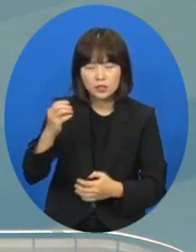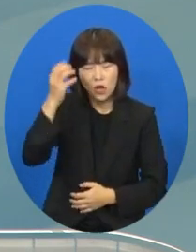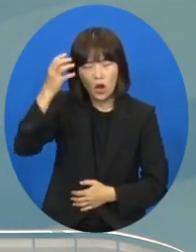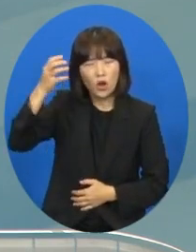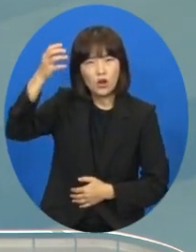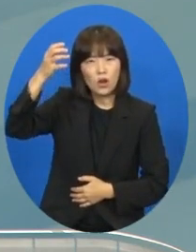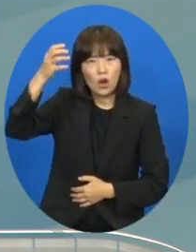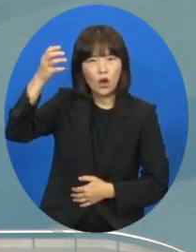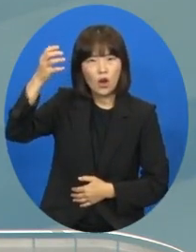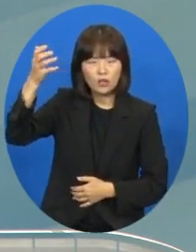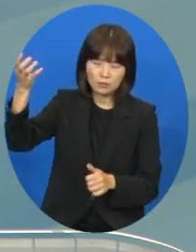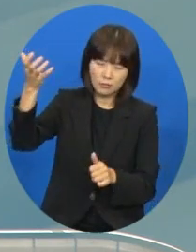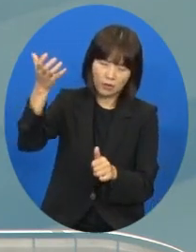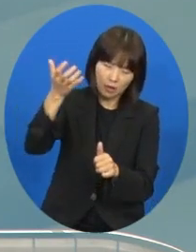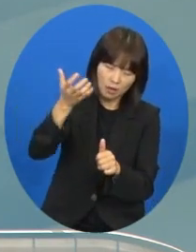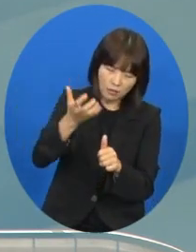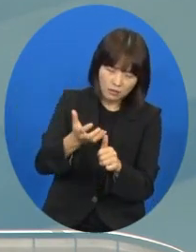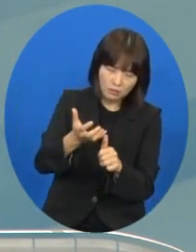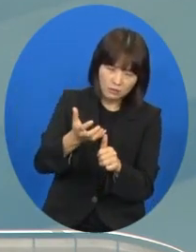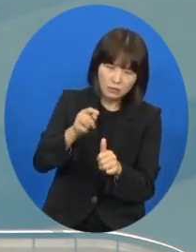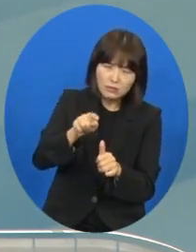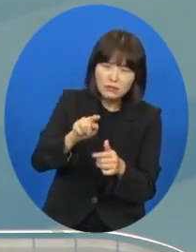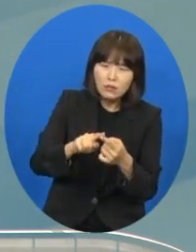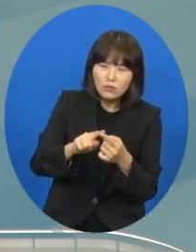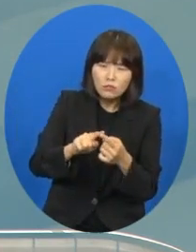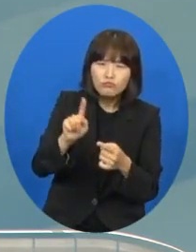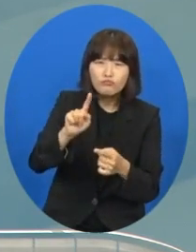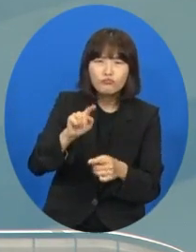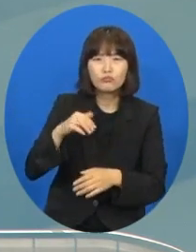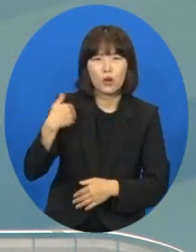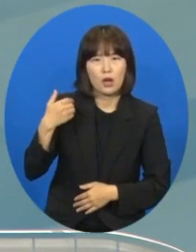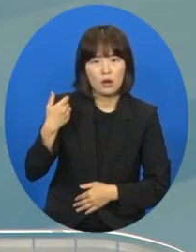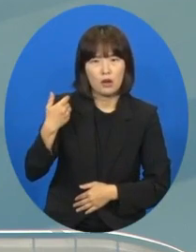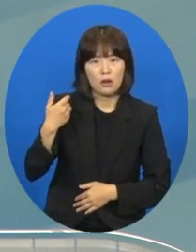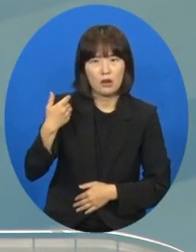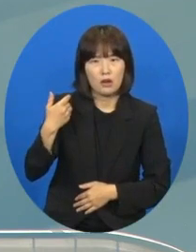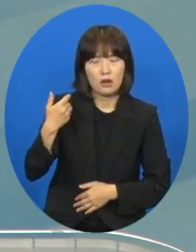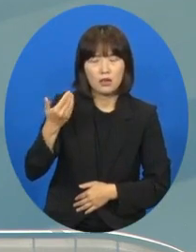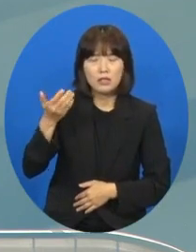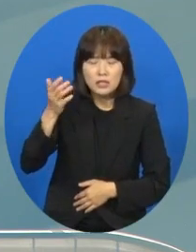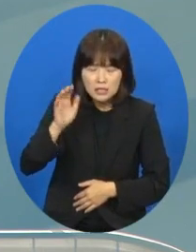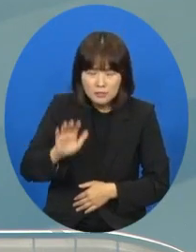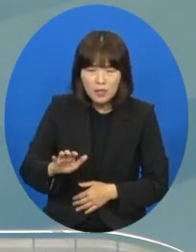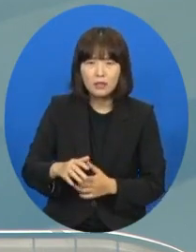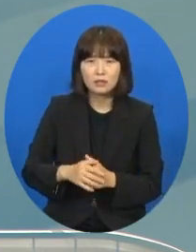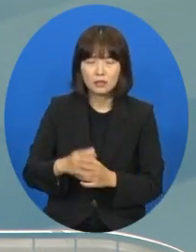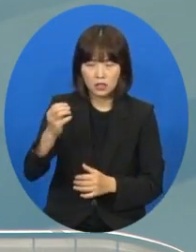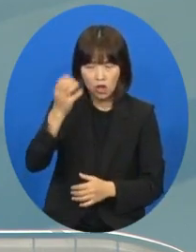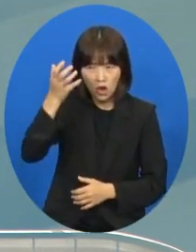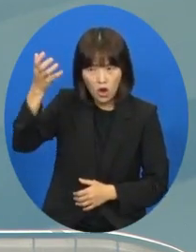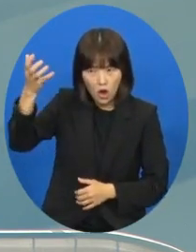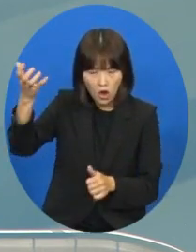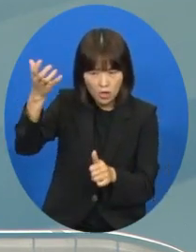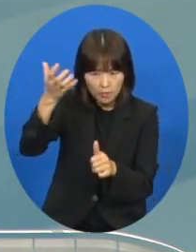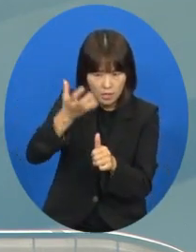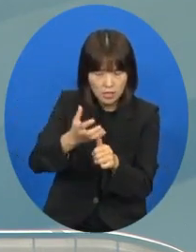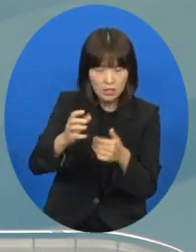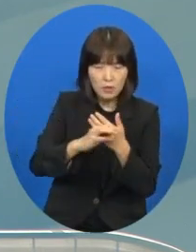성령이 임하시, 그게 뭔지 베드로는 몰랐어요. 그렇지만 성령이 임하시면 증인이 될